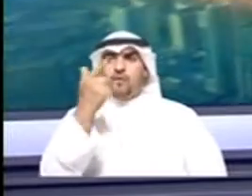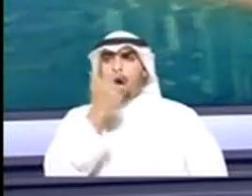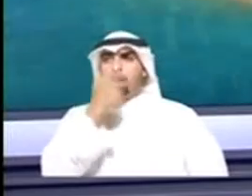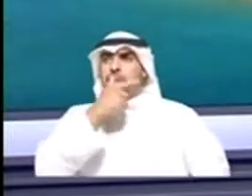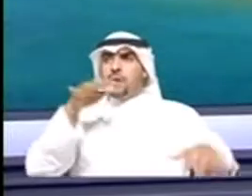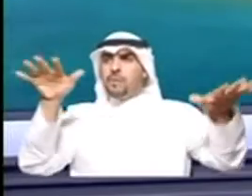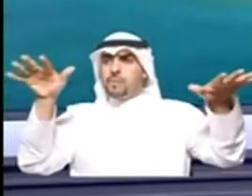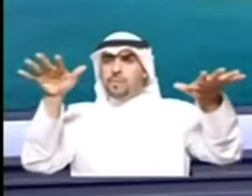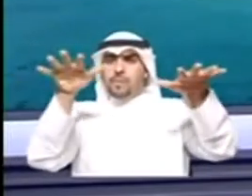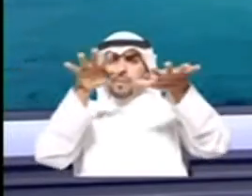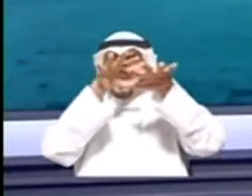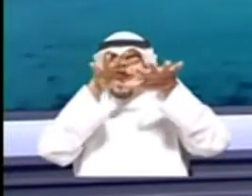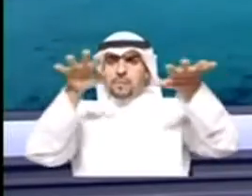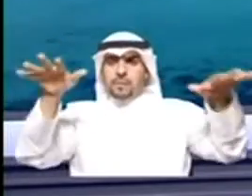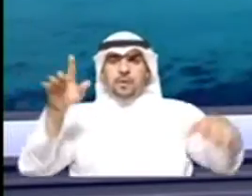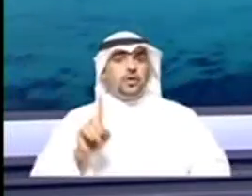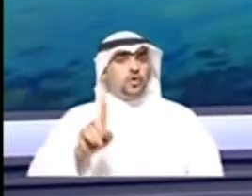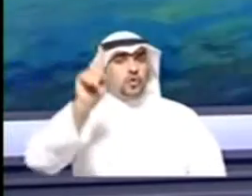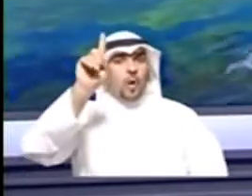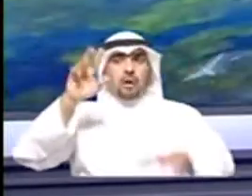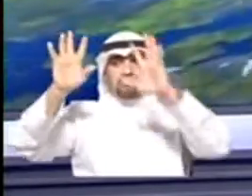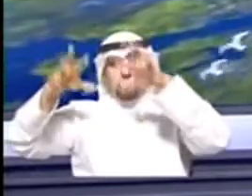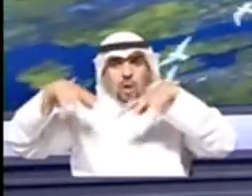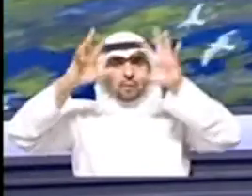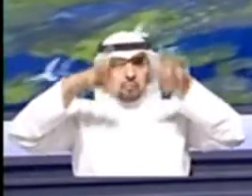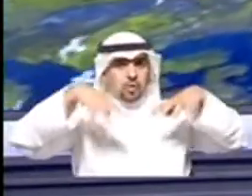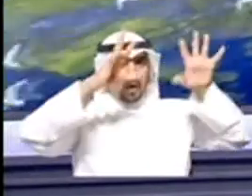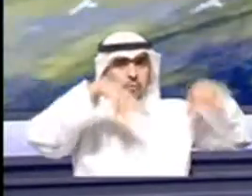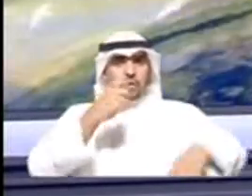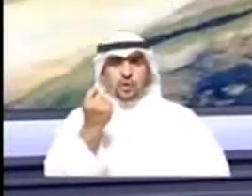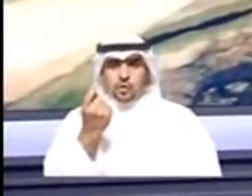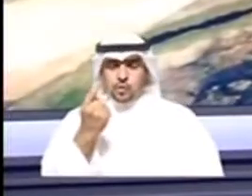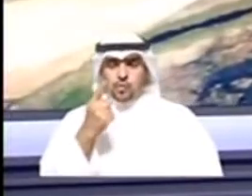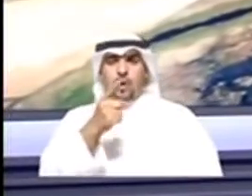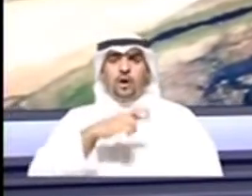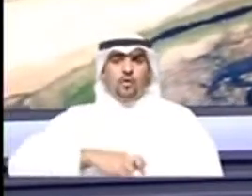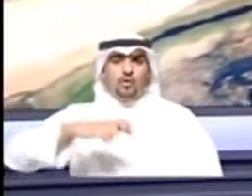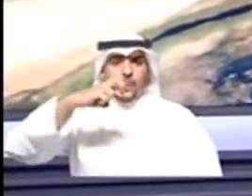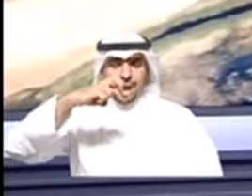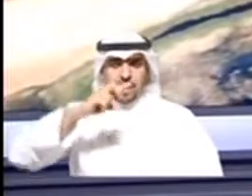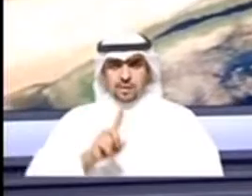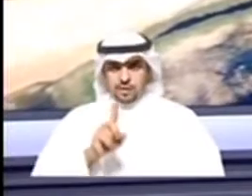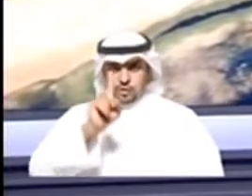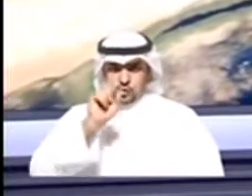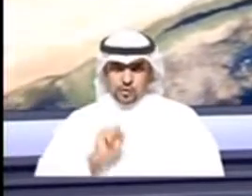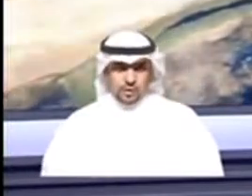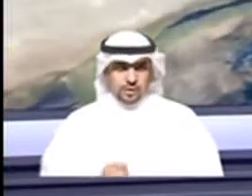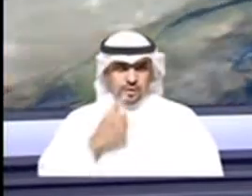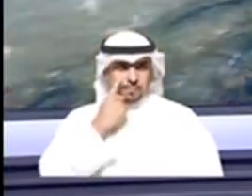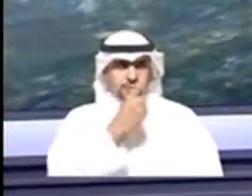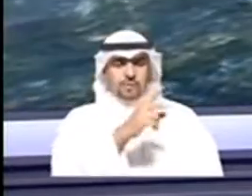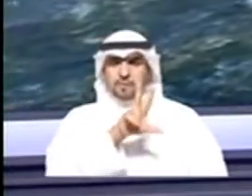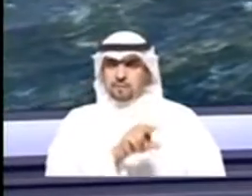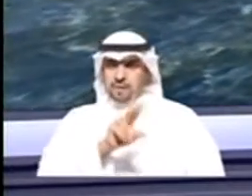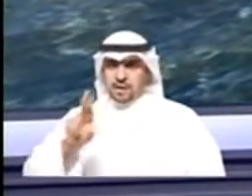هناك فرص لبعض الأمطار الخفيفة المتفرقة في يوم الأحد، العظمى 28 والصغرى 18 درجة مئوية. أجواء مشابهة